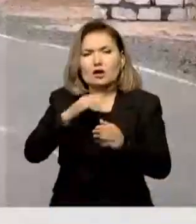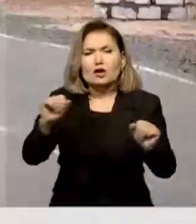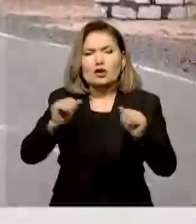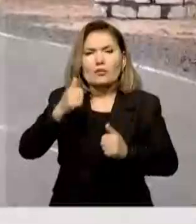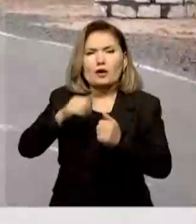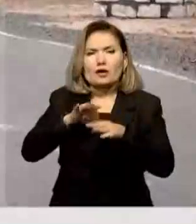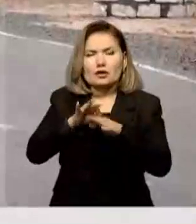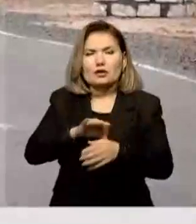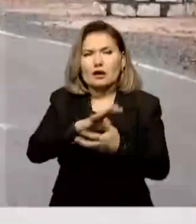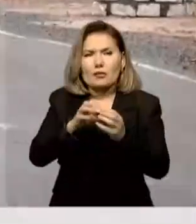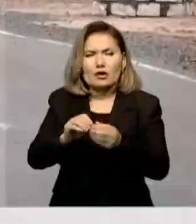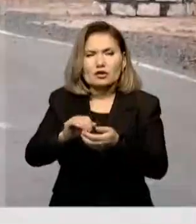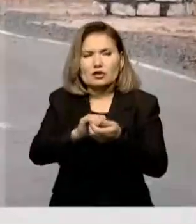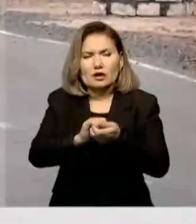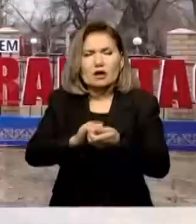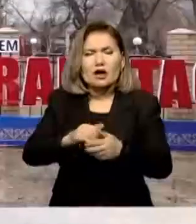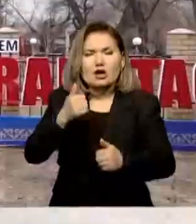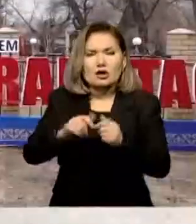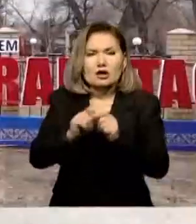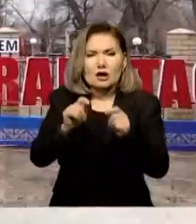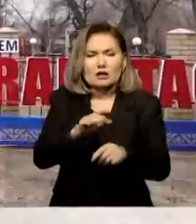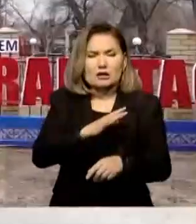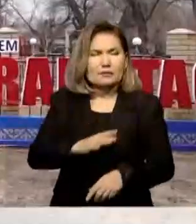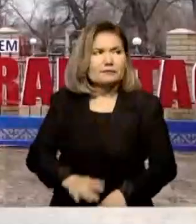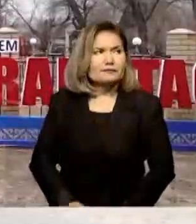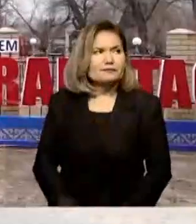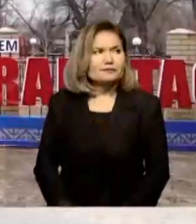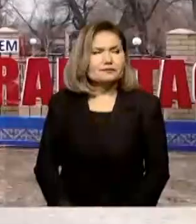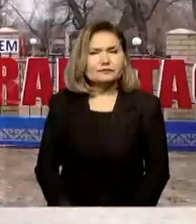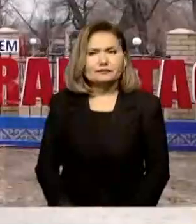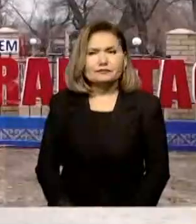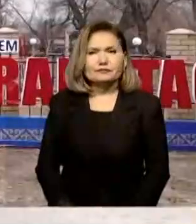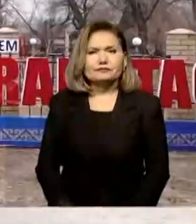түрлерінен жарыстар ұйымдастырылды. Достық Талғатұлы, Айнадин Молдабеков, Ақтөбе 24 KZ.